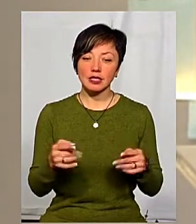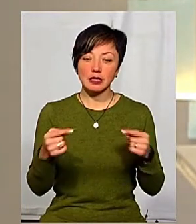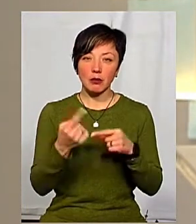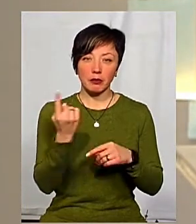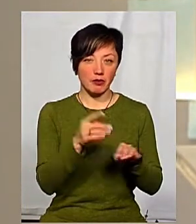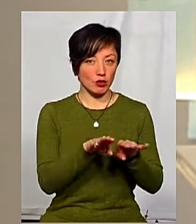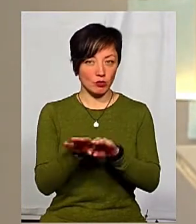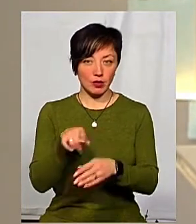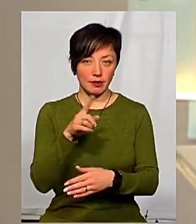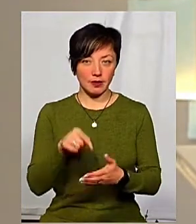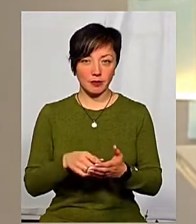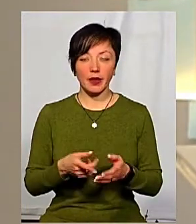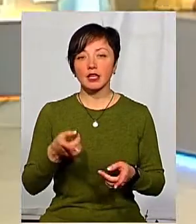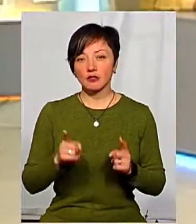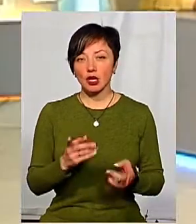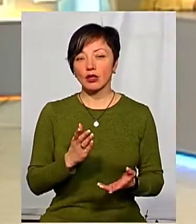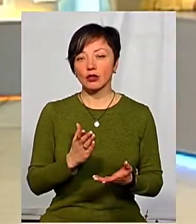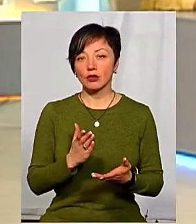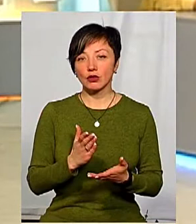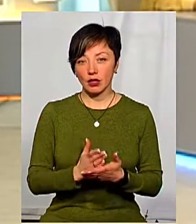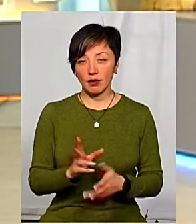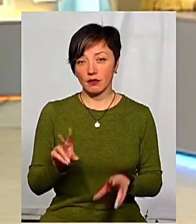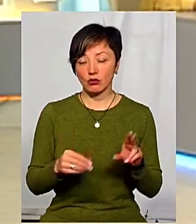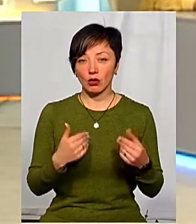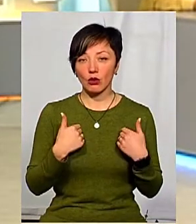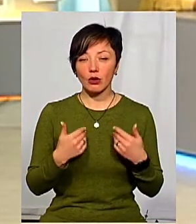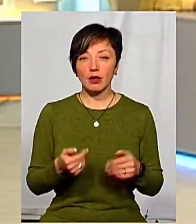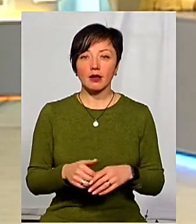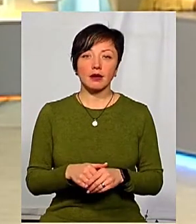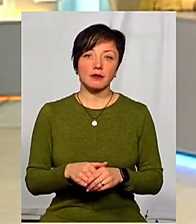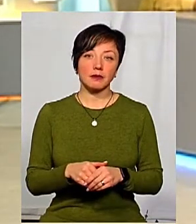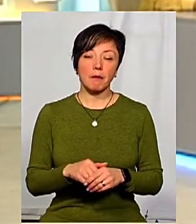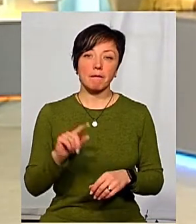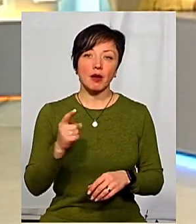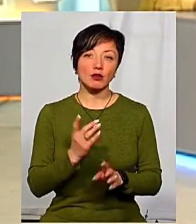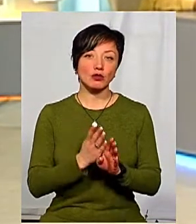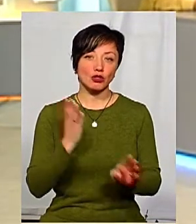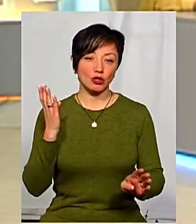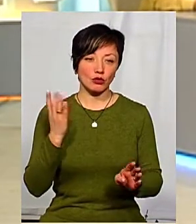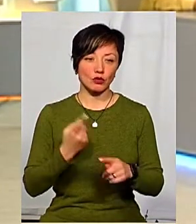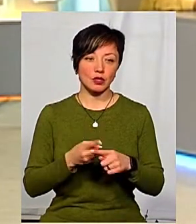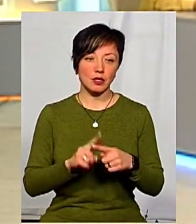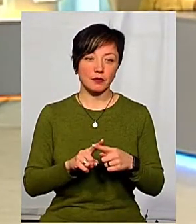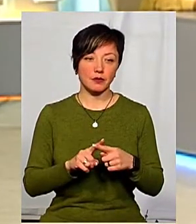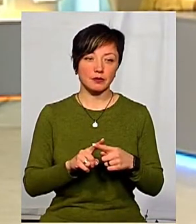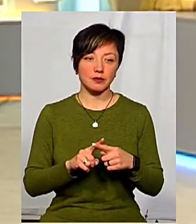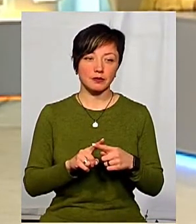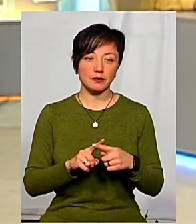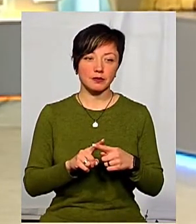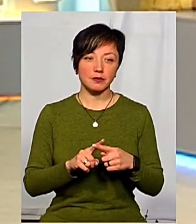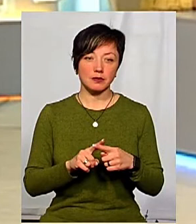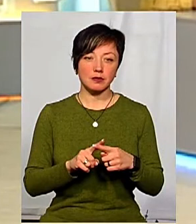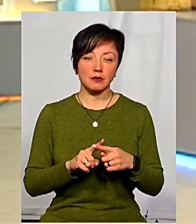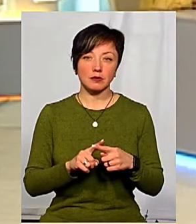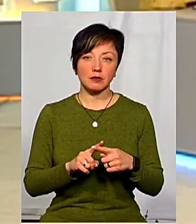на первинному рівні? Звичайно, я вважаю, що є. І перш за все, те, до чого